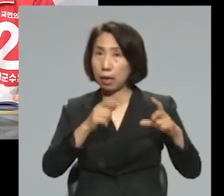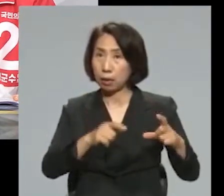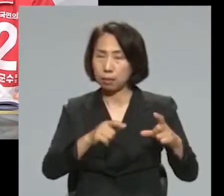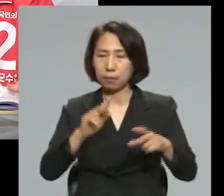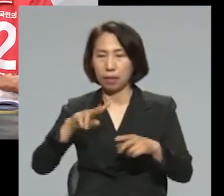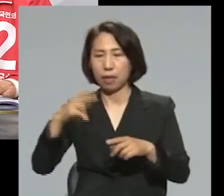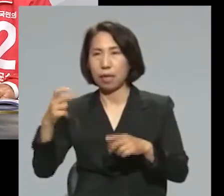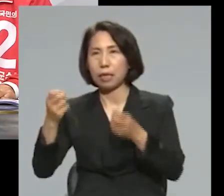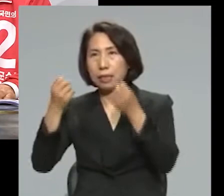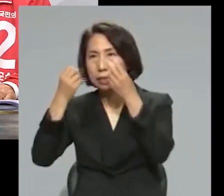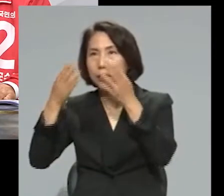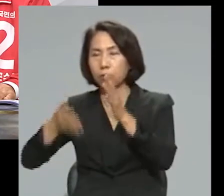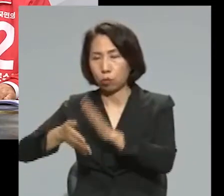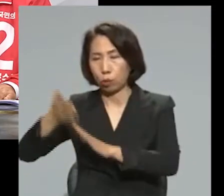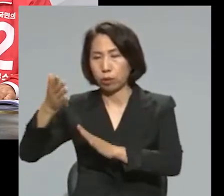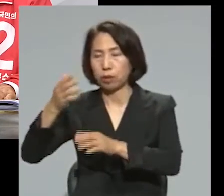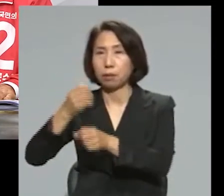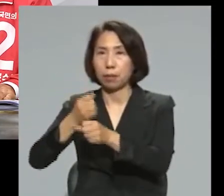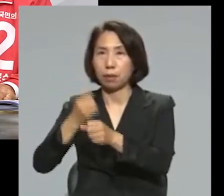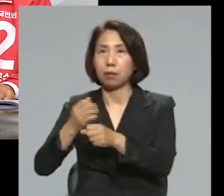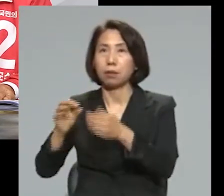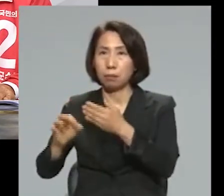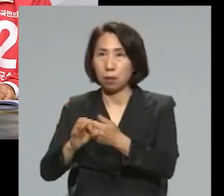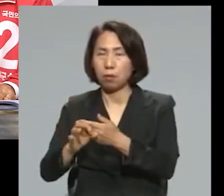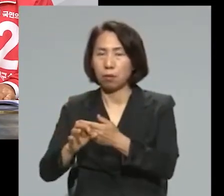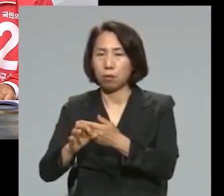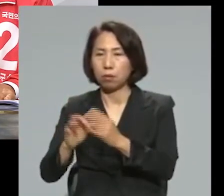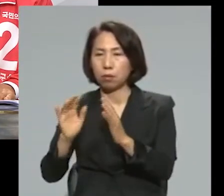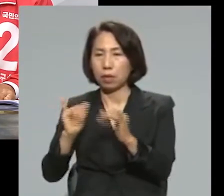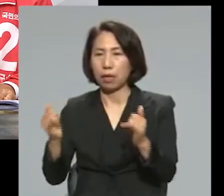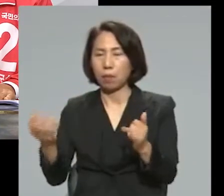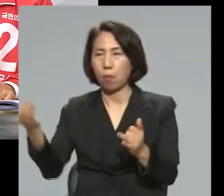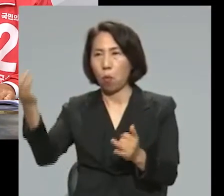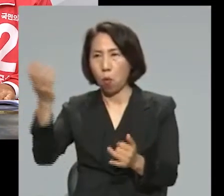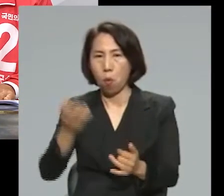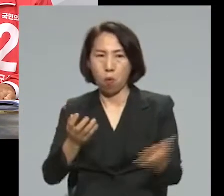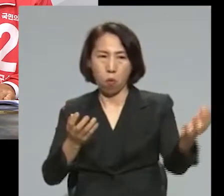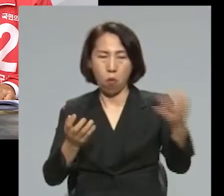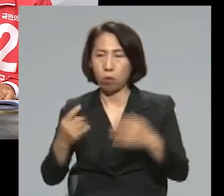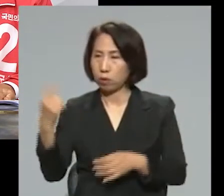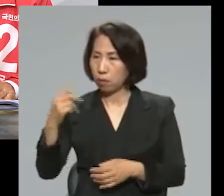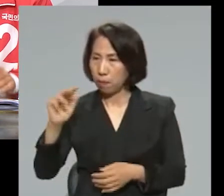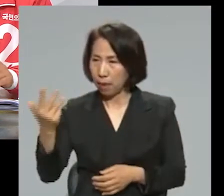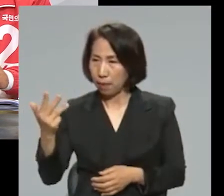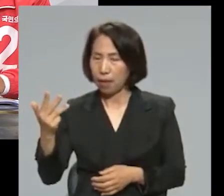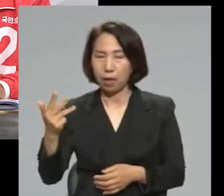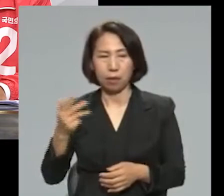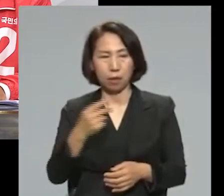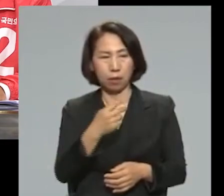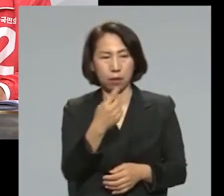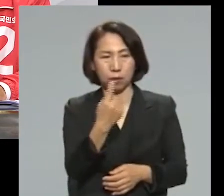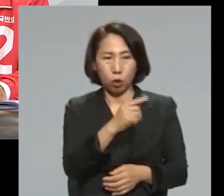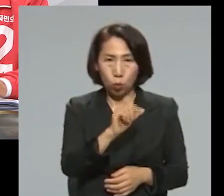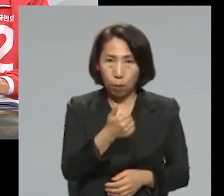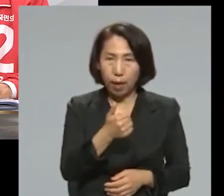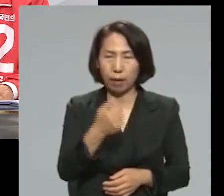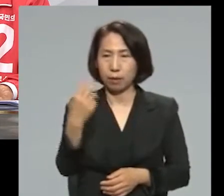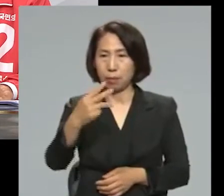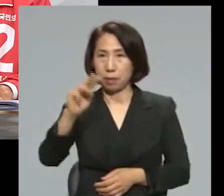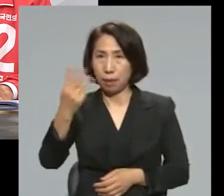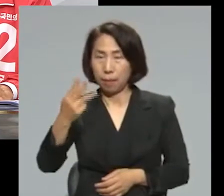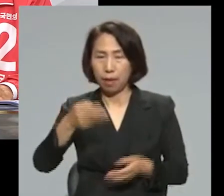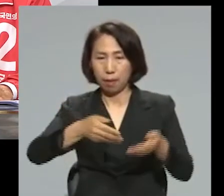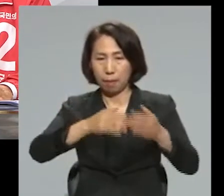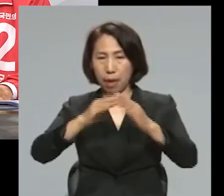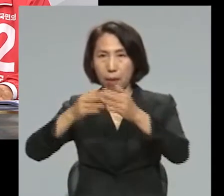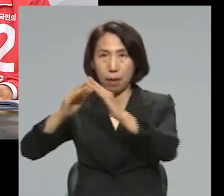신도시 조성을 하면 거기에 인원이 총 1,800세대, 1,500세대, 3,300세대를 들어오면